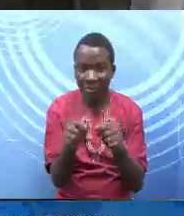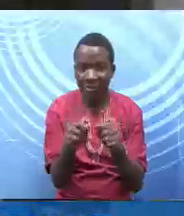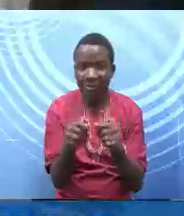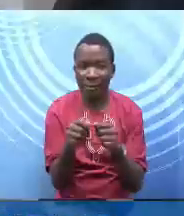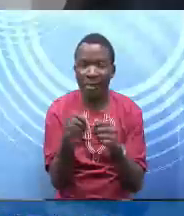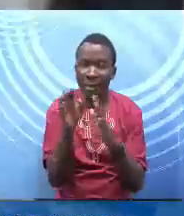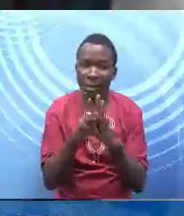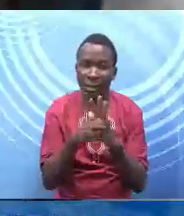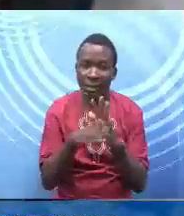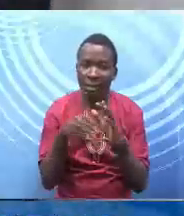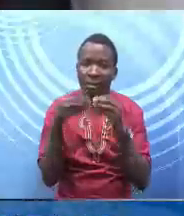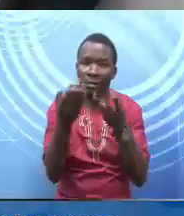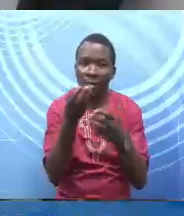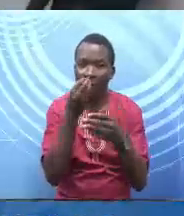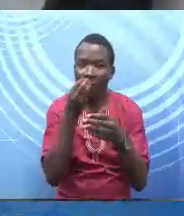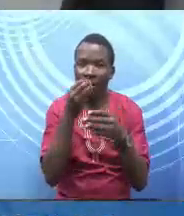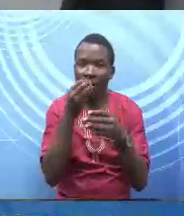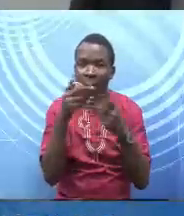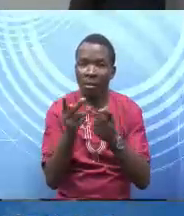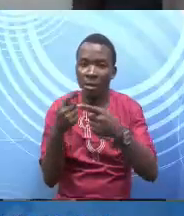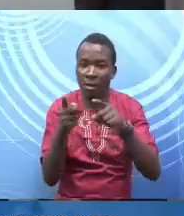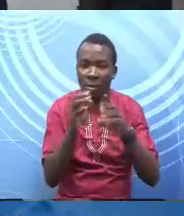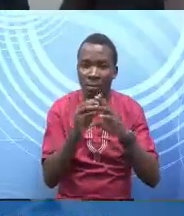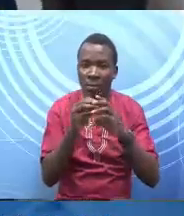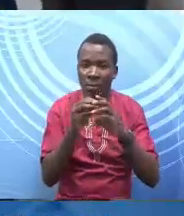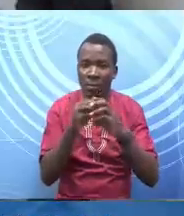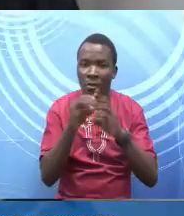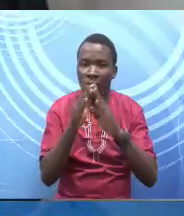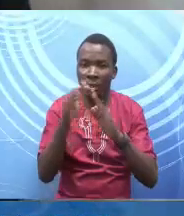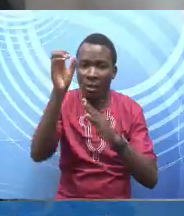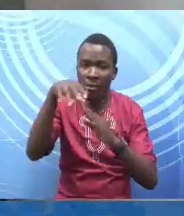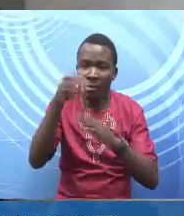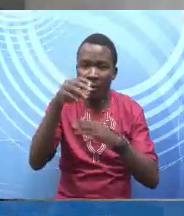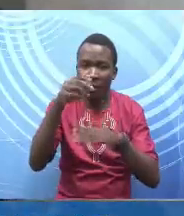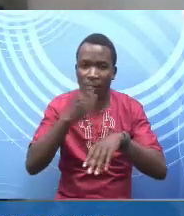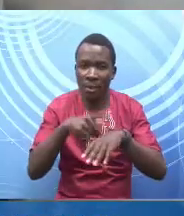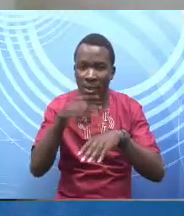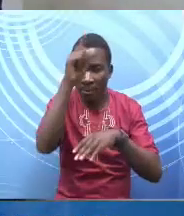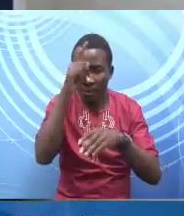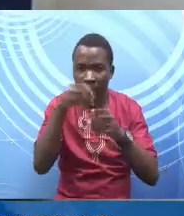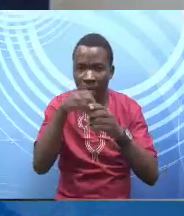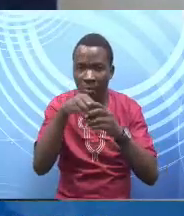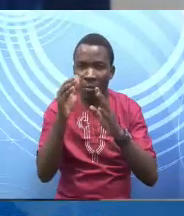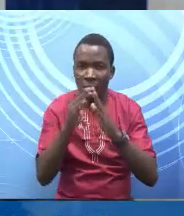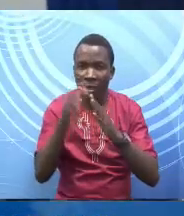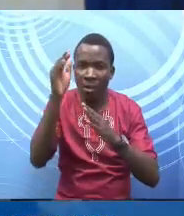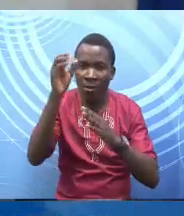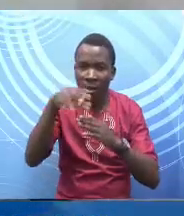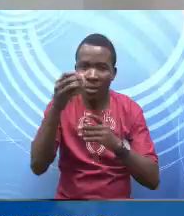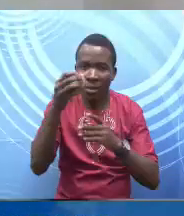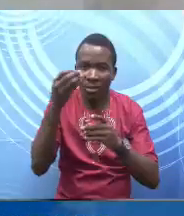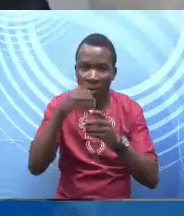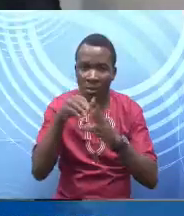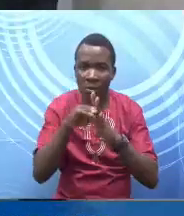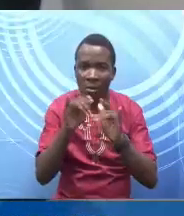Gahunda yo gutanga ibiryo mu bice bitandukanye by'umujyi wa Kigali mu gihe abaturage bo mu mujyi wa Kigali bakiri muri gahunda ya guma mu rugo mu rwego rwo